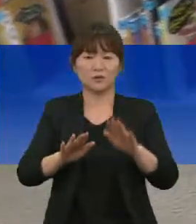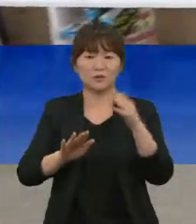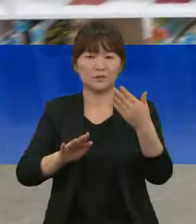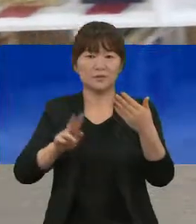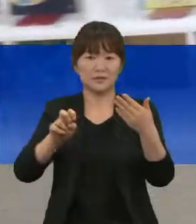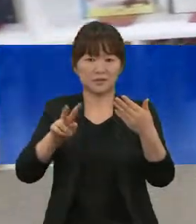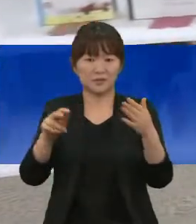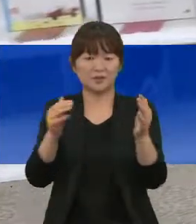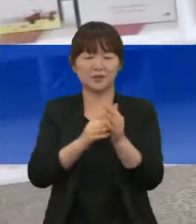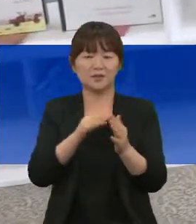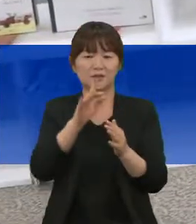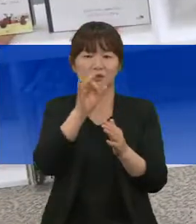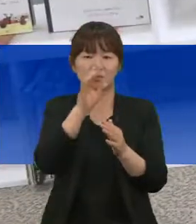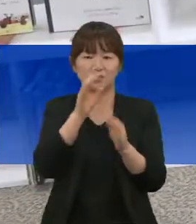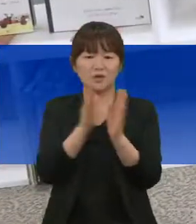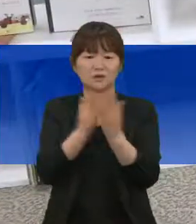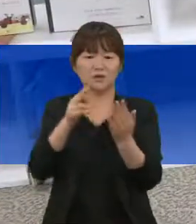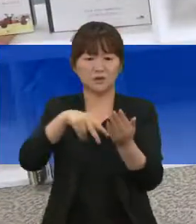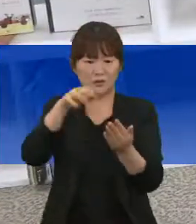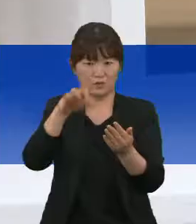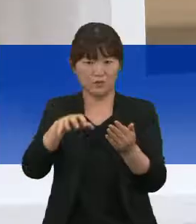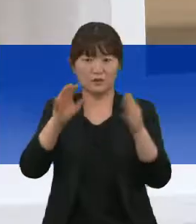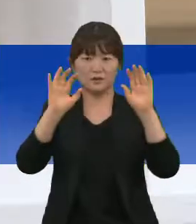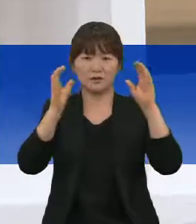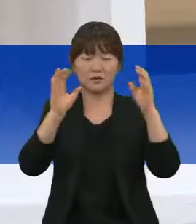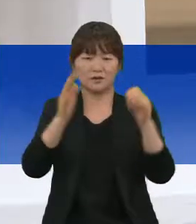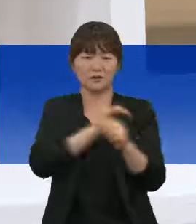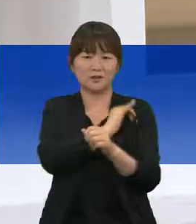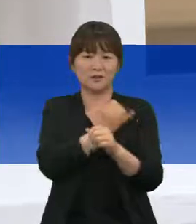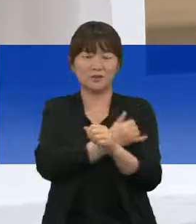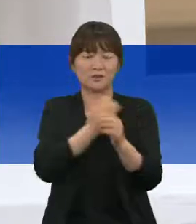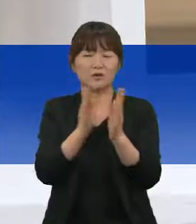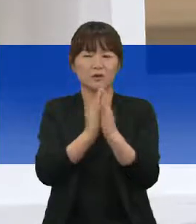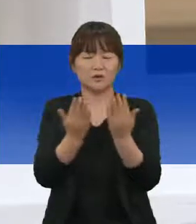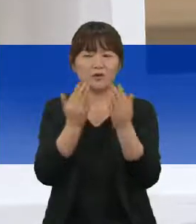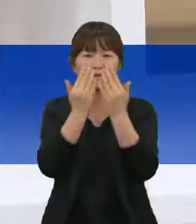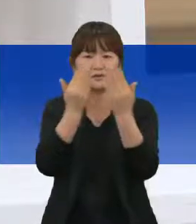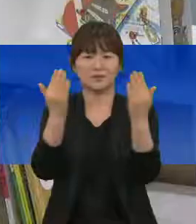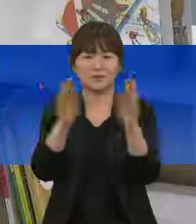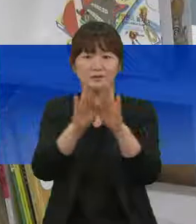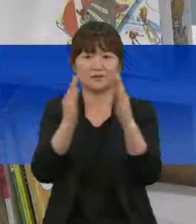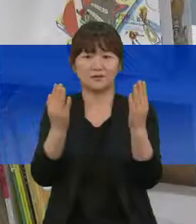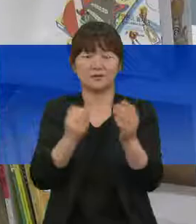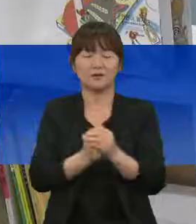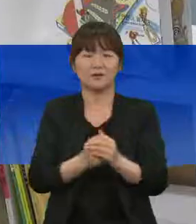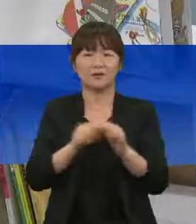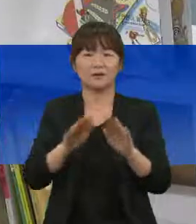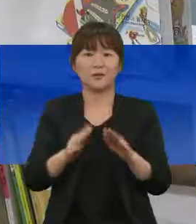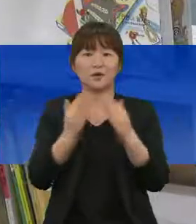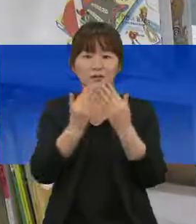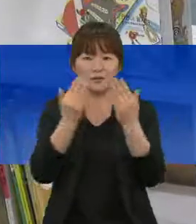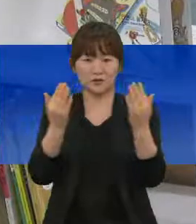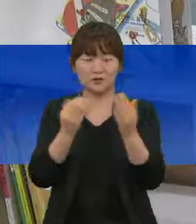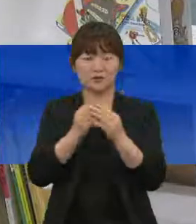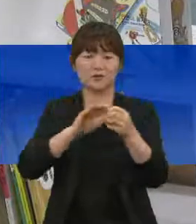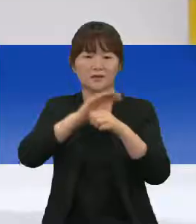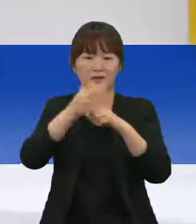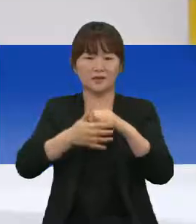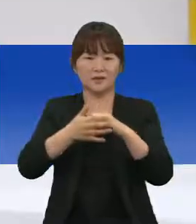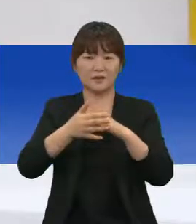포항시는 오는 22일까지 포은중앙도서관에서 어린이 인권도서 전시회를 개최합니다. 이번